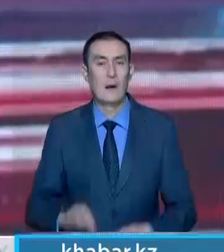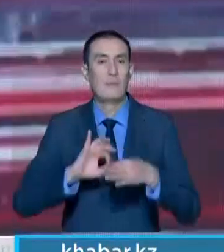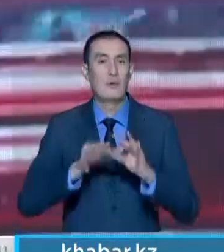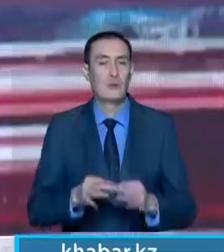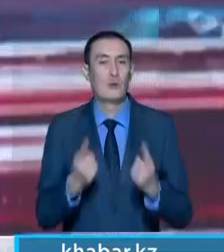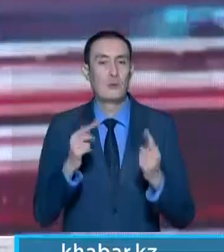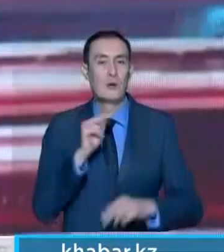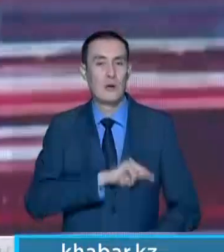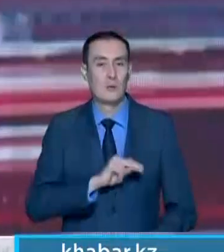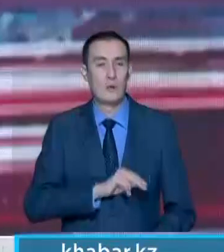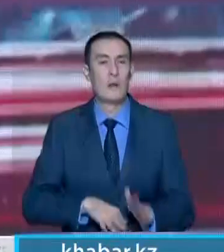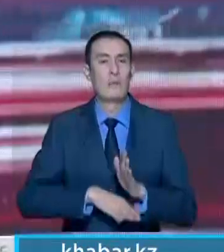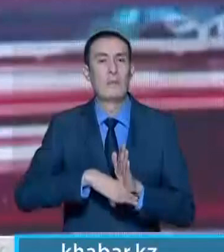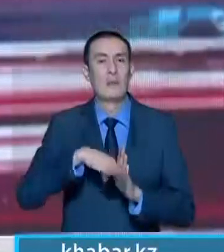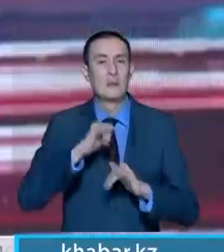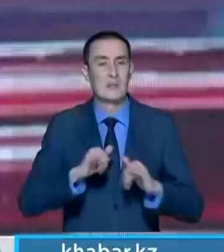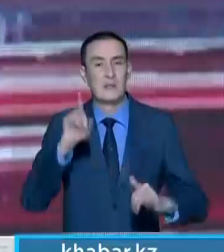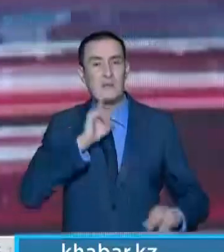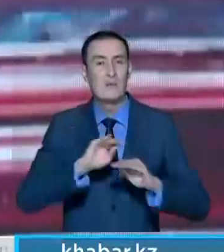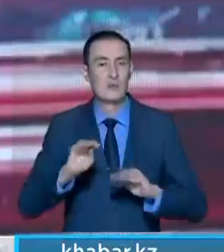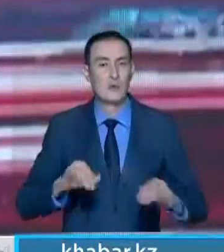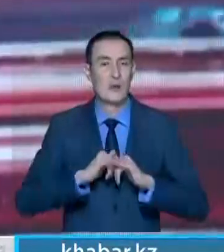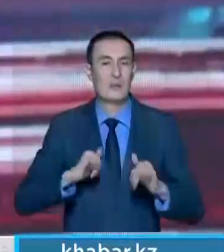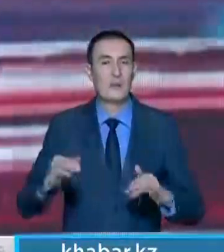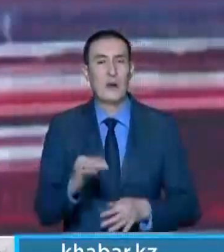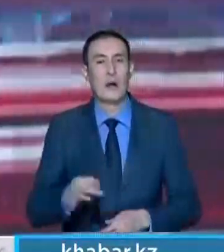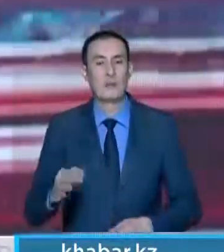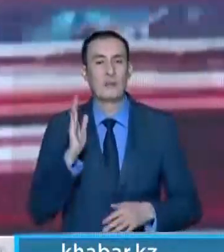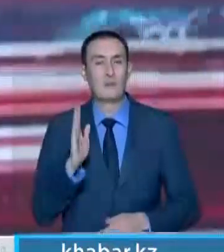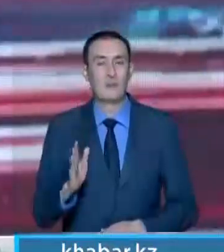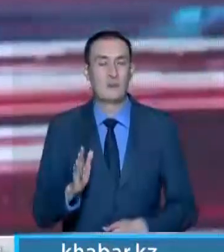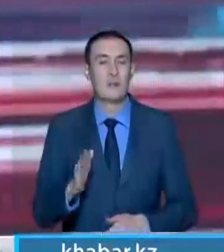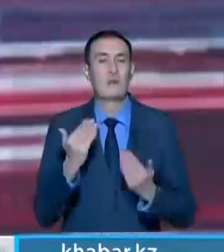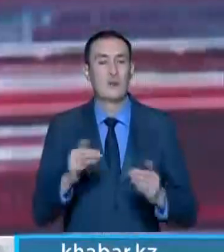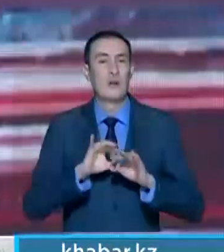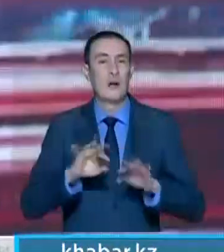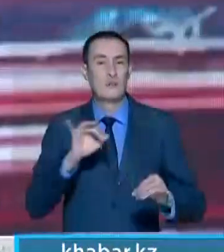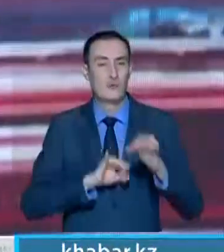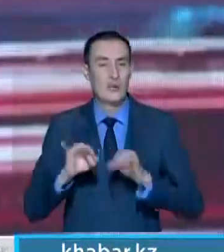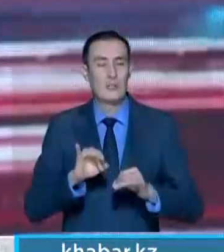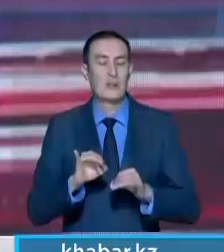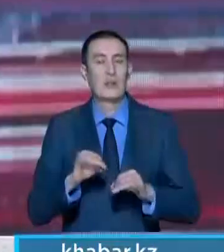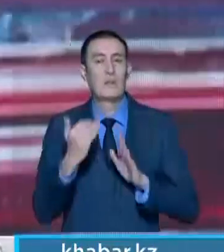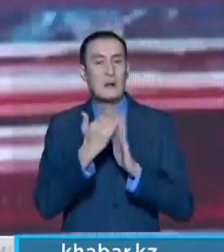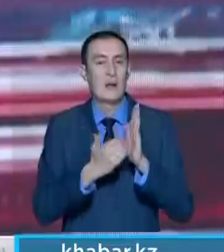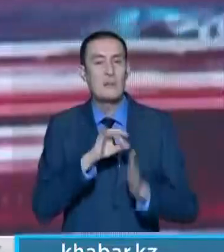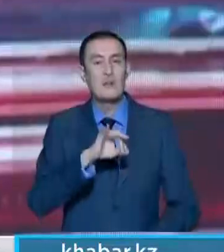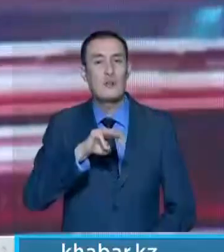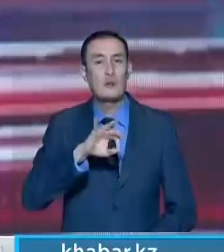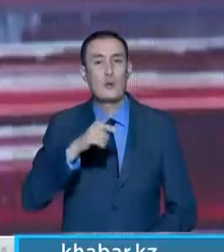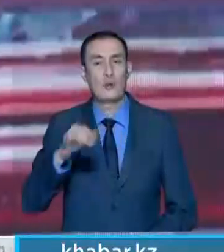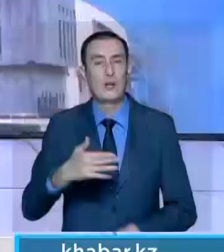Подробнее о масштабной работе по модернизации инфраструктуры и развитию регионов поговорим в нашем ток-шоу «Итоги». Сразу после выпуска новостей оставайтесь с